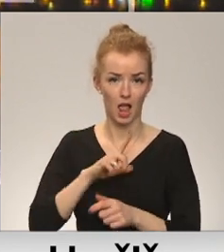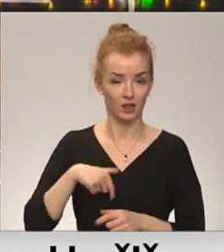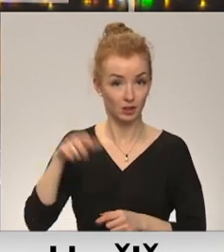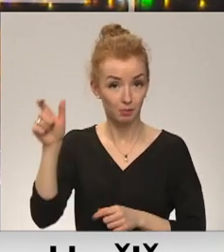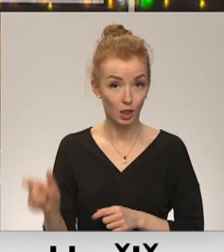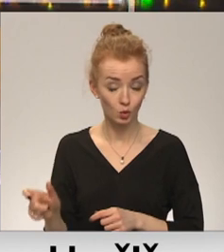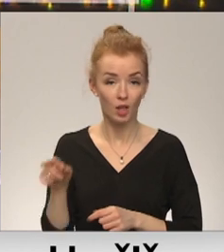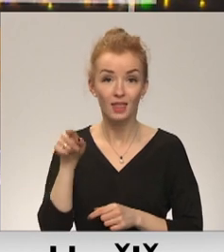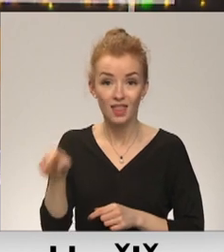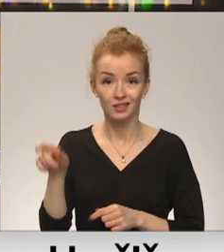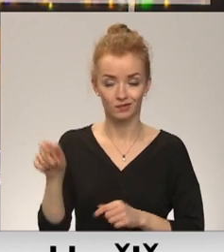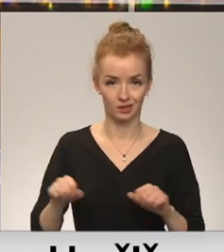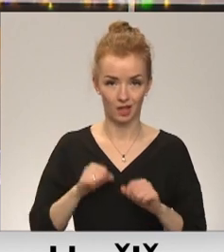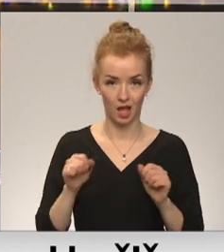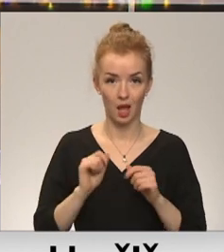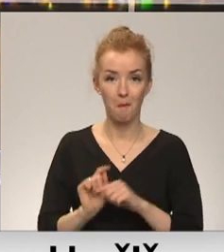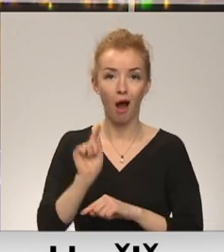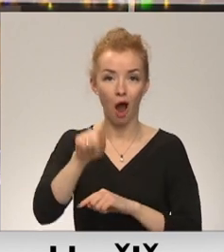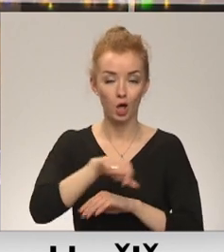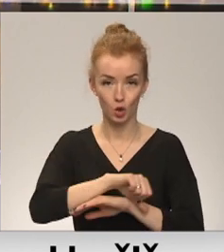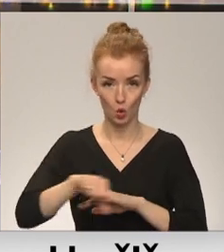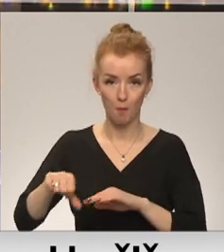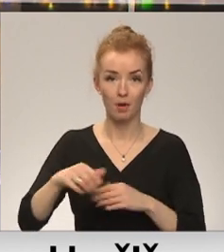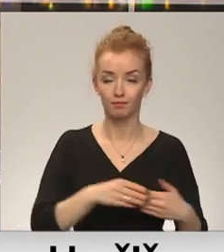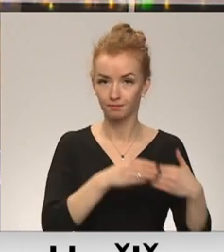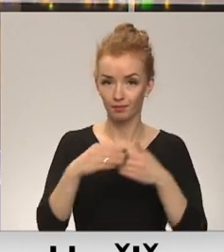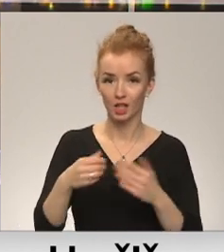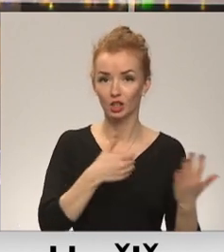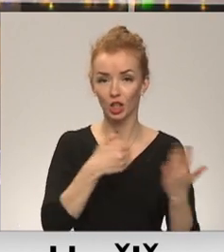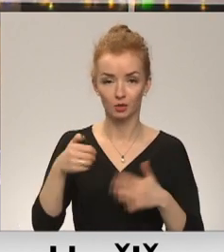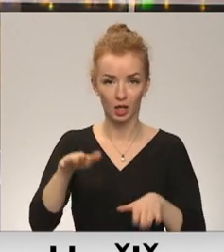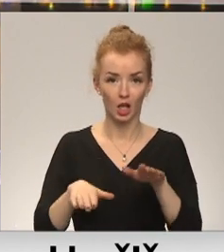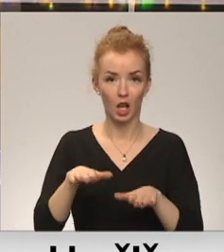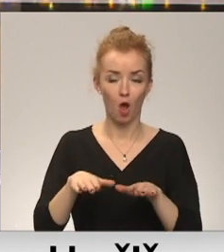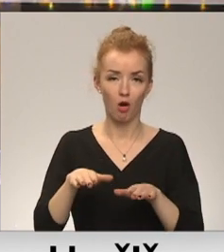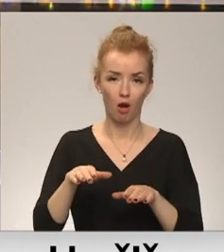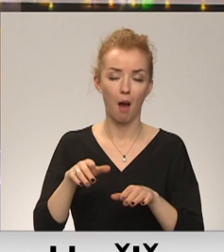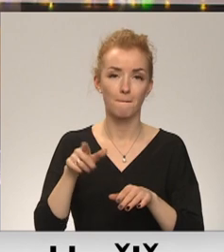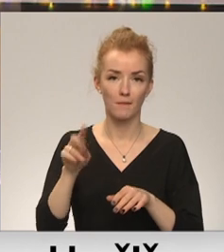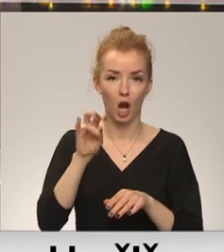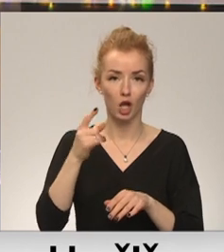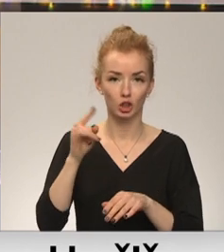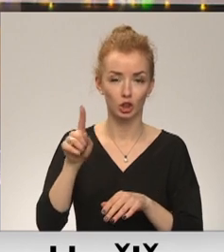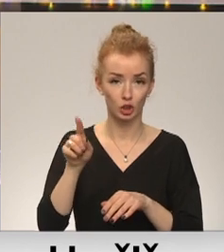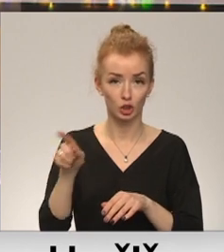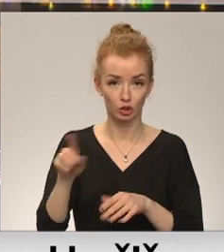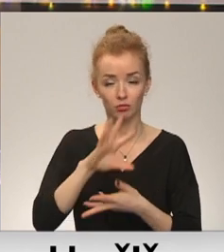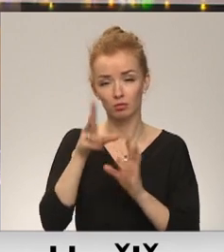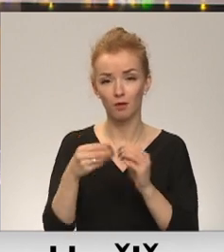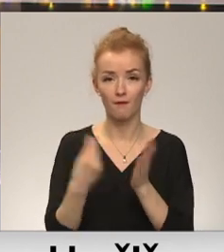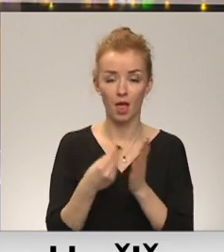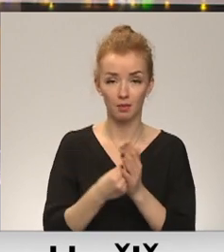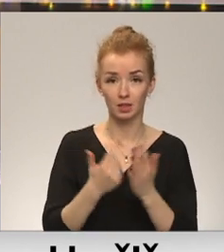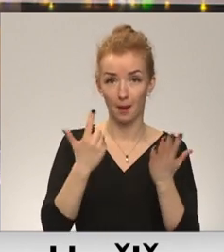Šī persona centusies pār robežu pārvest vairāk nekā 600 kg narkotiskās vielas hašiša, kur vērtība lēšama līdz pat